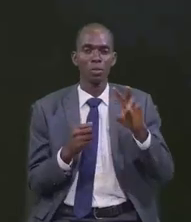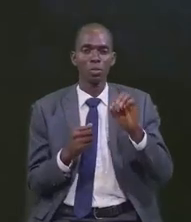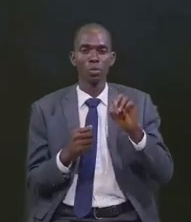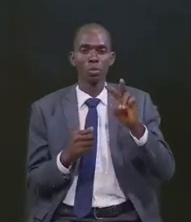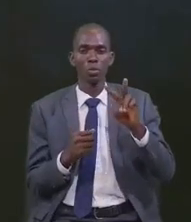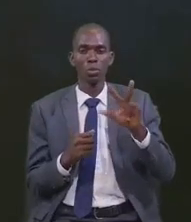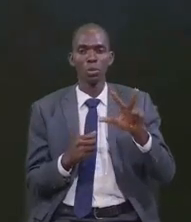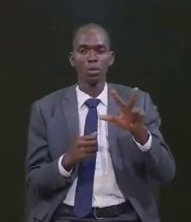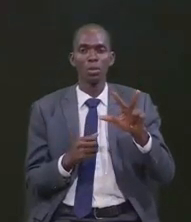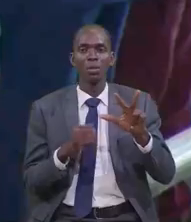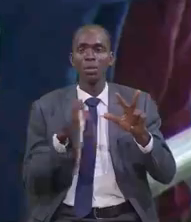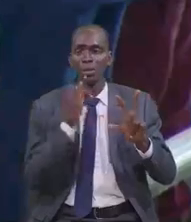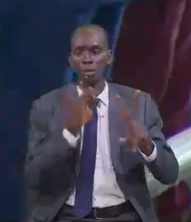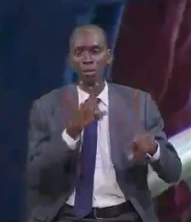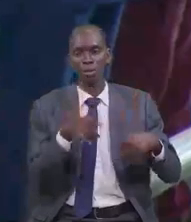s'écoule.